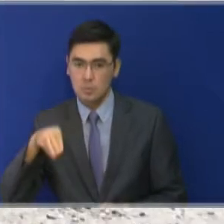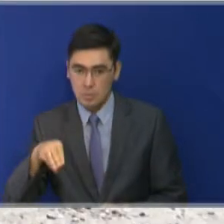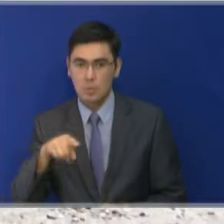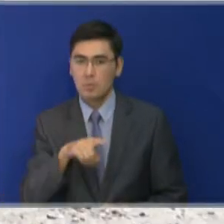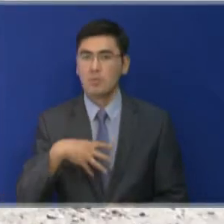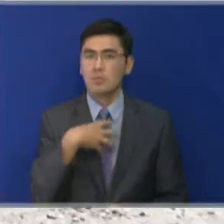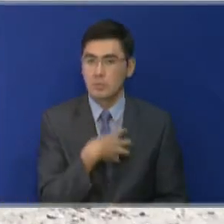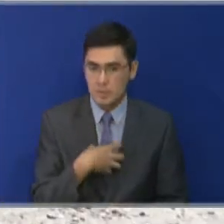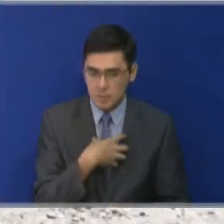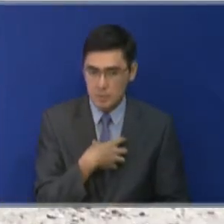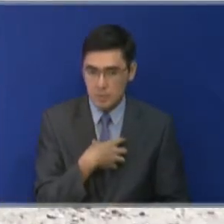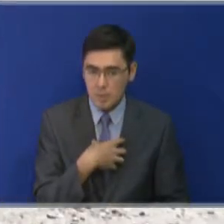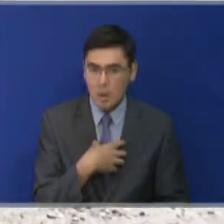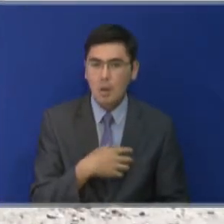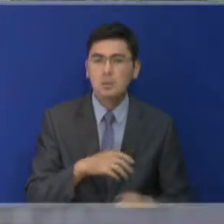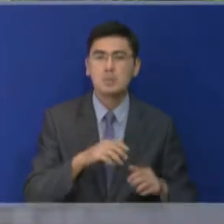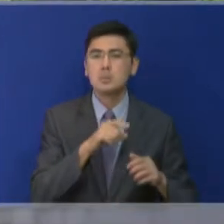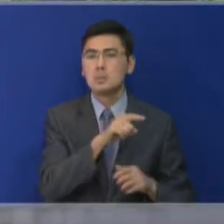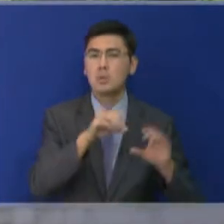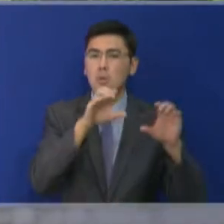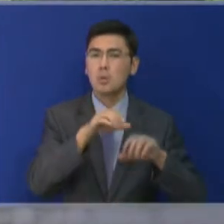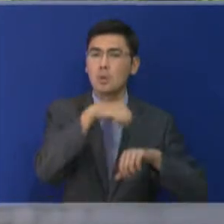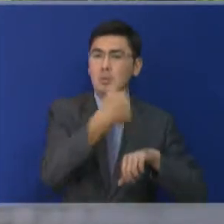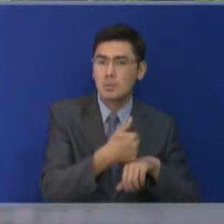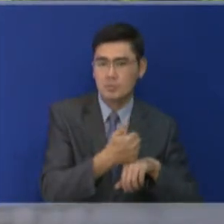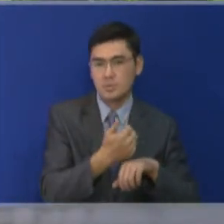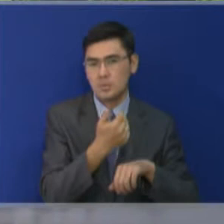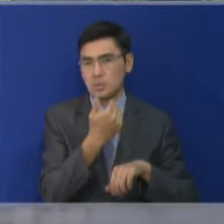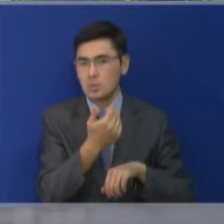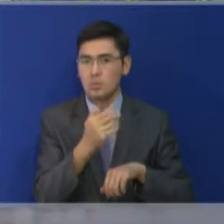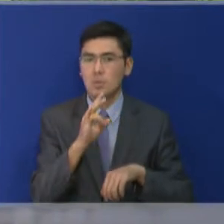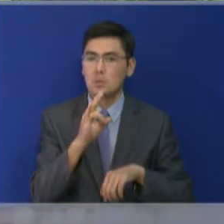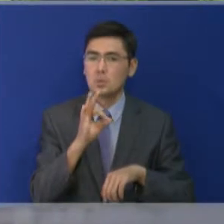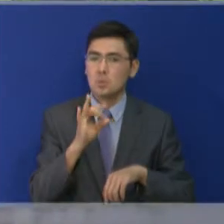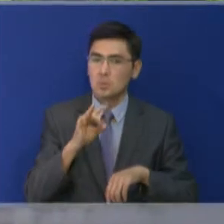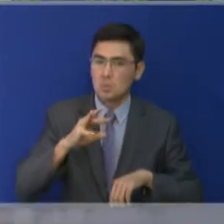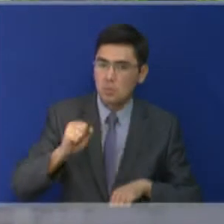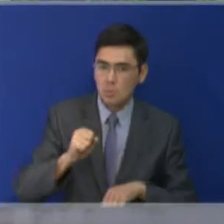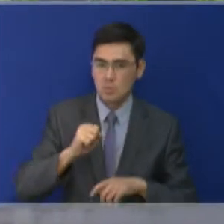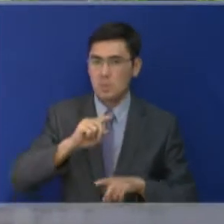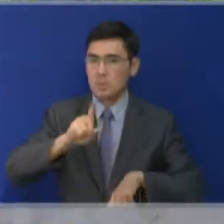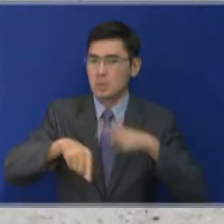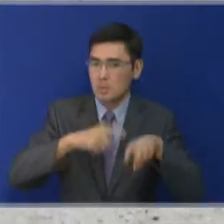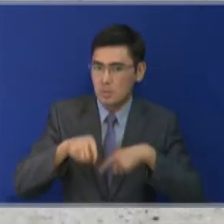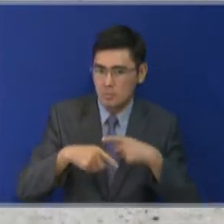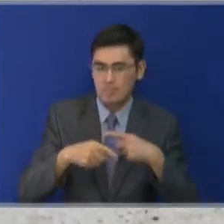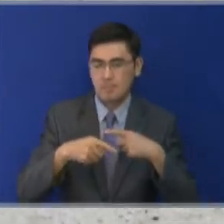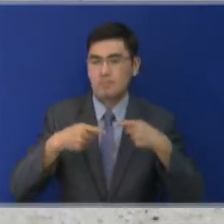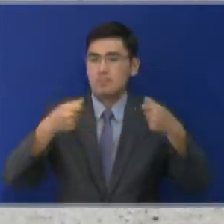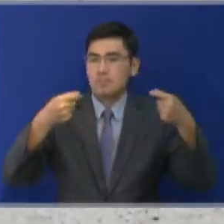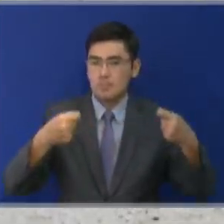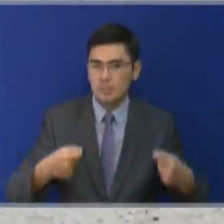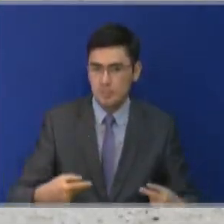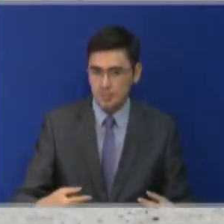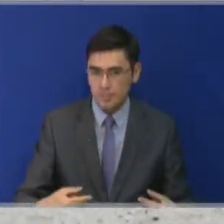үстемдігін қамтамасыз етіп, конституциялық нормалар мен талаптардың мазмұнын толық ашатын осы орган. Ата заңымыз мазмұны мен